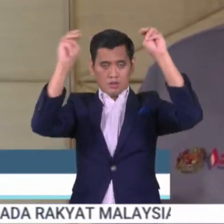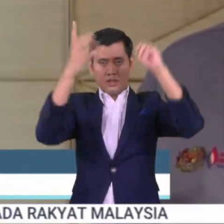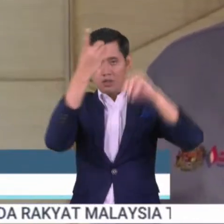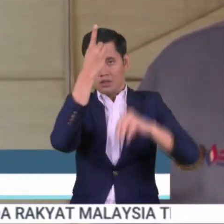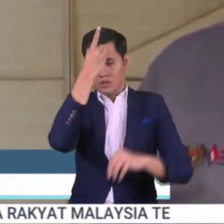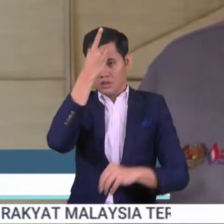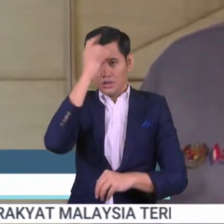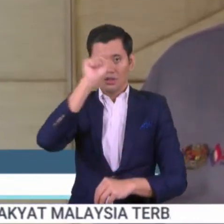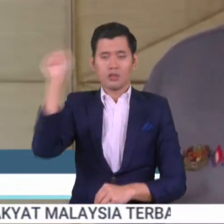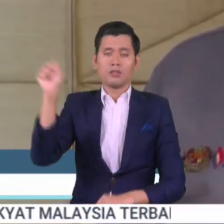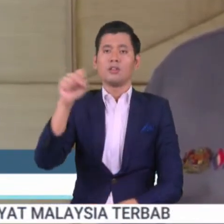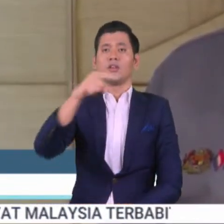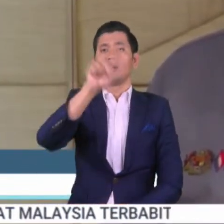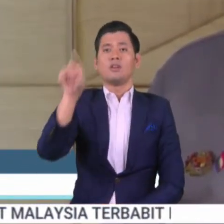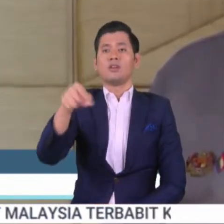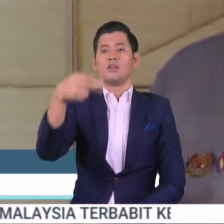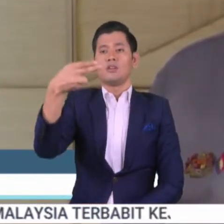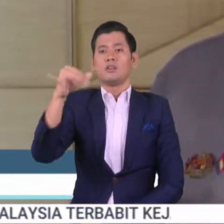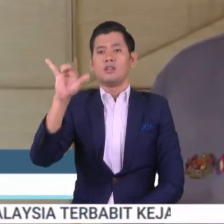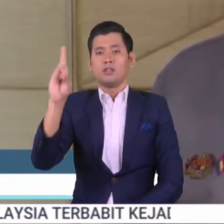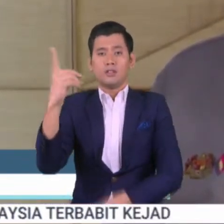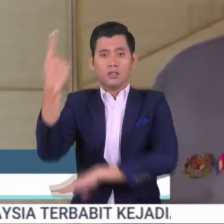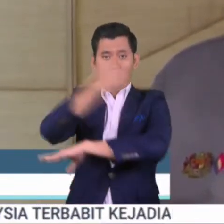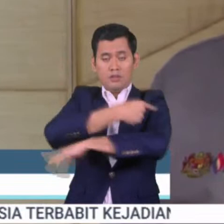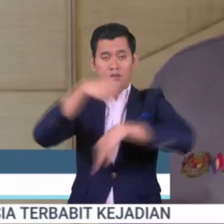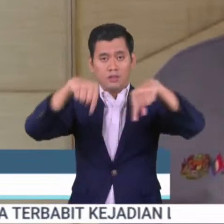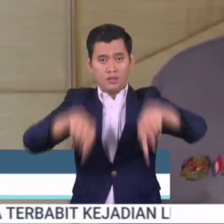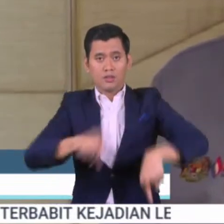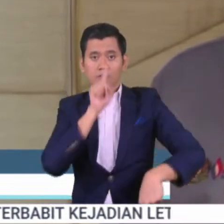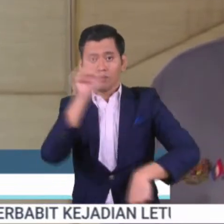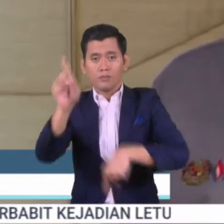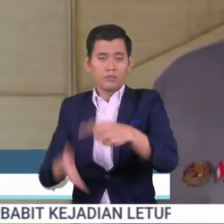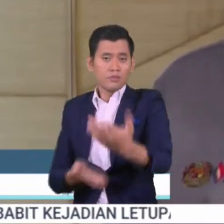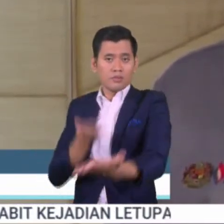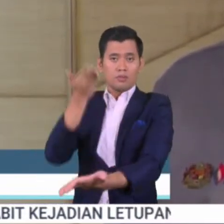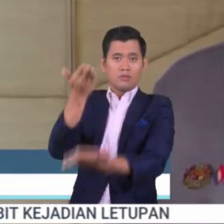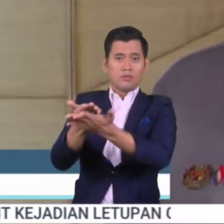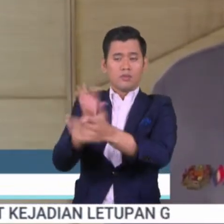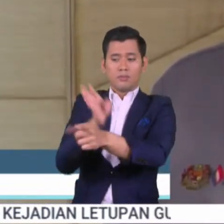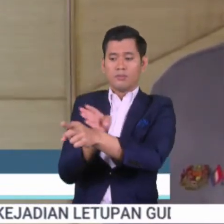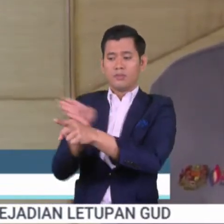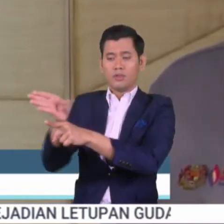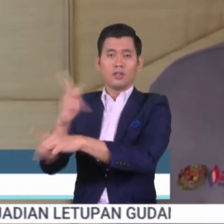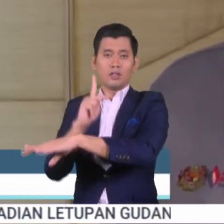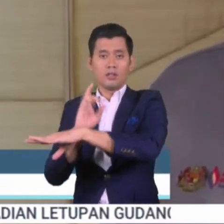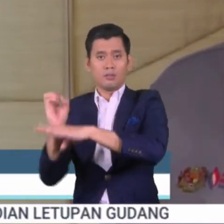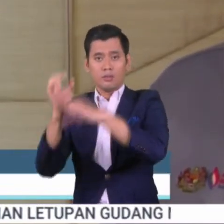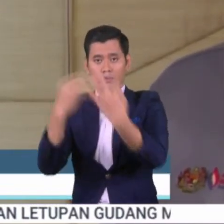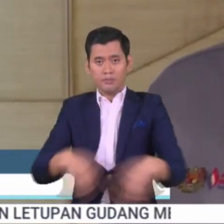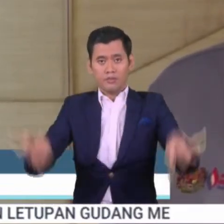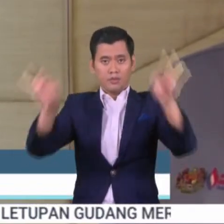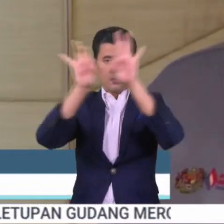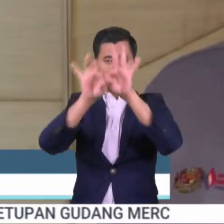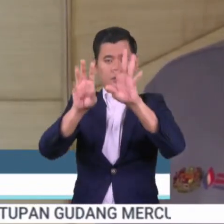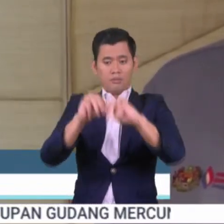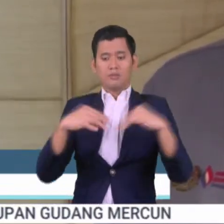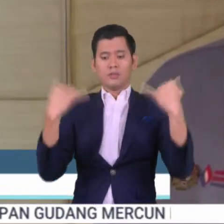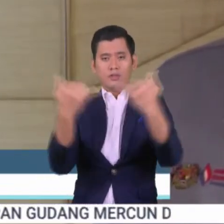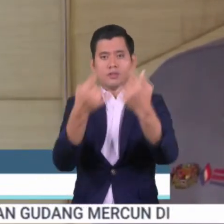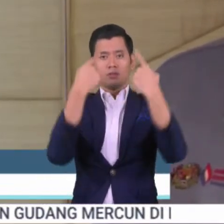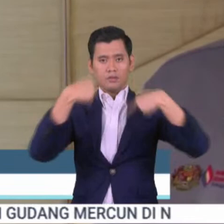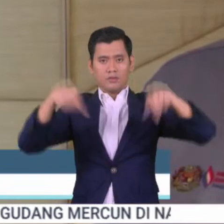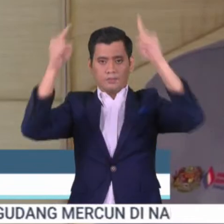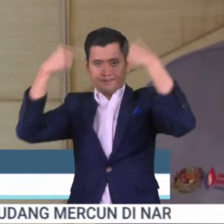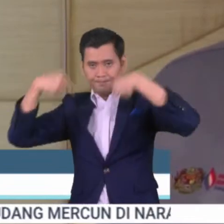Sri Ahmad Zaid Hamidi pada hari ini juga membuktikan sektor koperasi sangat penting kepada masyarakat kerana kejayaan